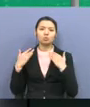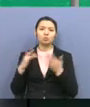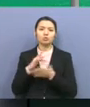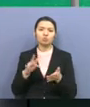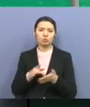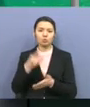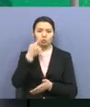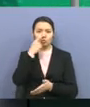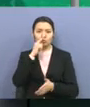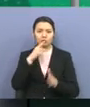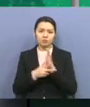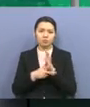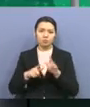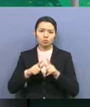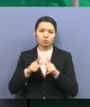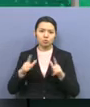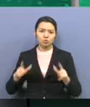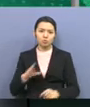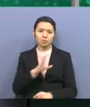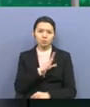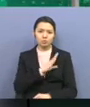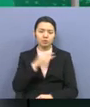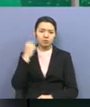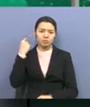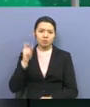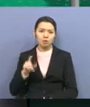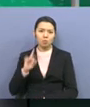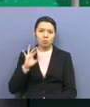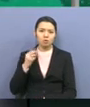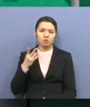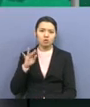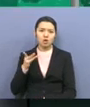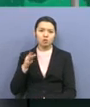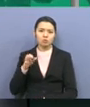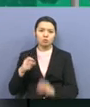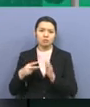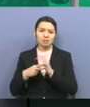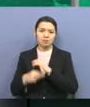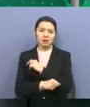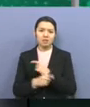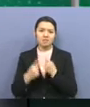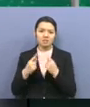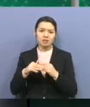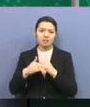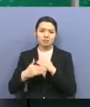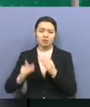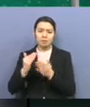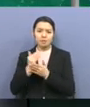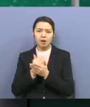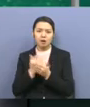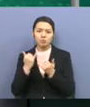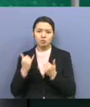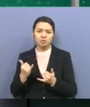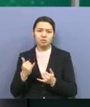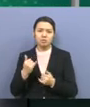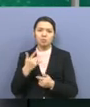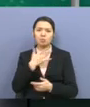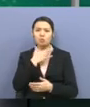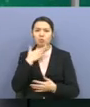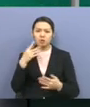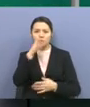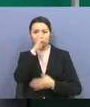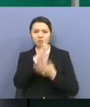қаласындағы нөмірі 8-ші мектеп гимназиясы елбасының рухани жаңғыру ұлы даланың жеті қыры бағдарламалар шеңберінде көптеген мәдени